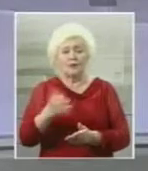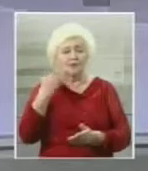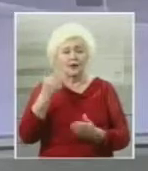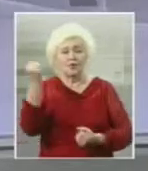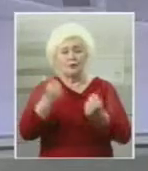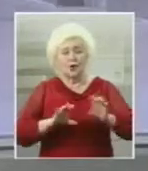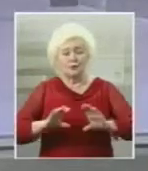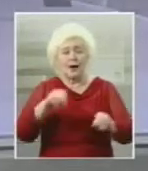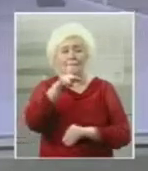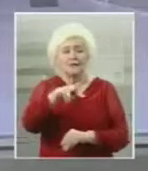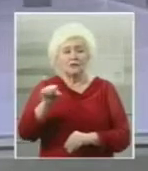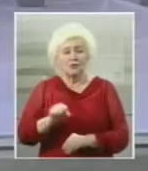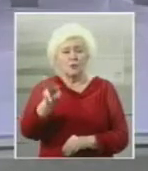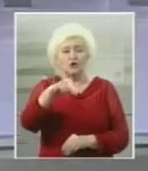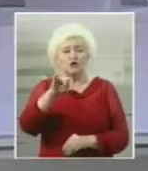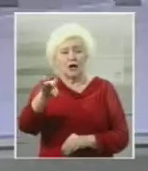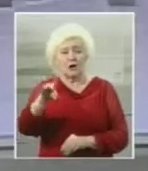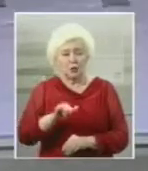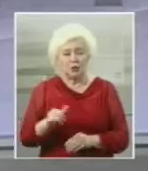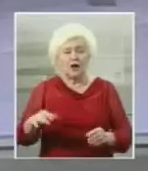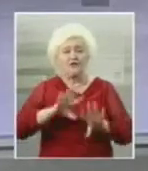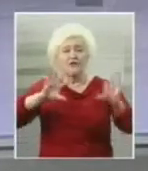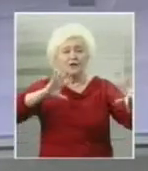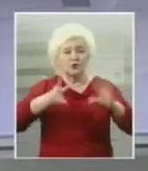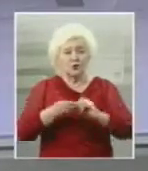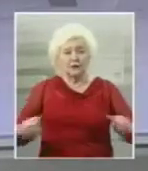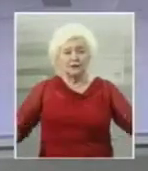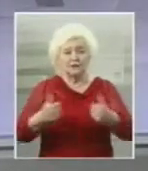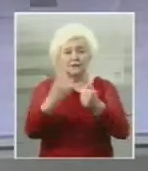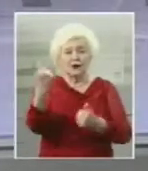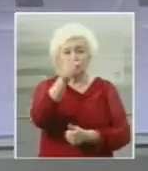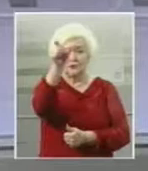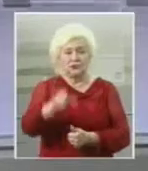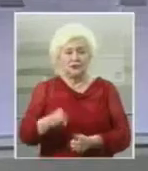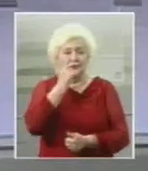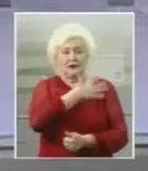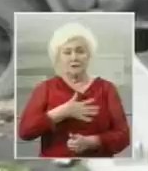авто Mitsubishi Pajero. Внаслідок зіткнення одна людина травмована.